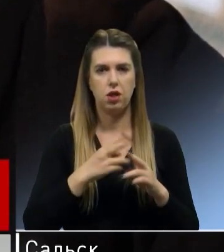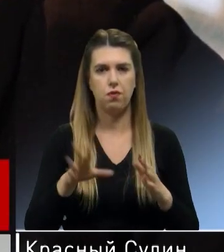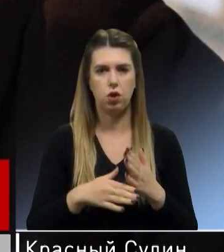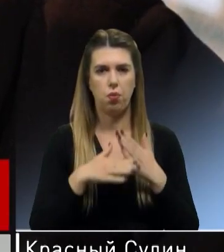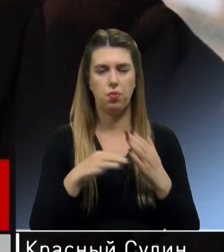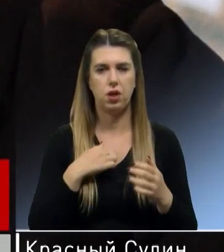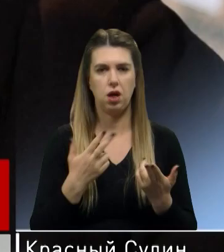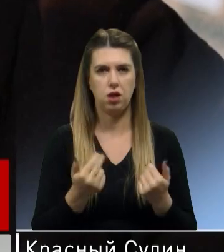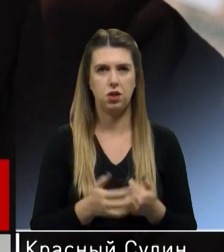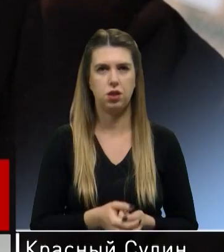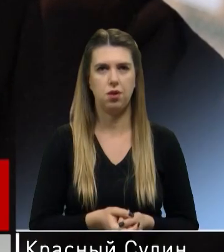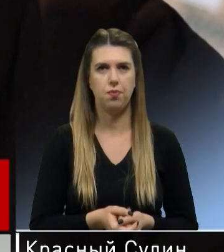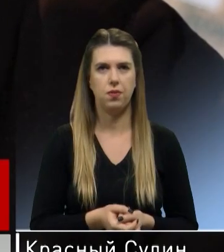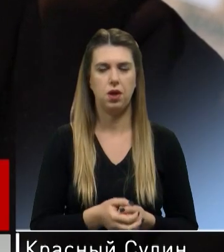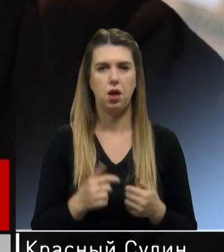то я, конечно,